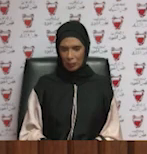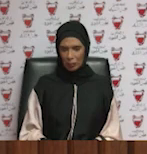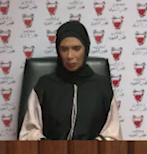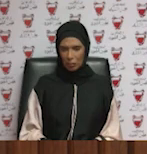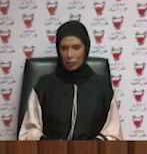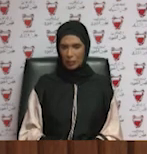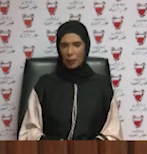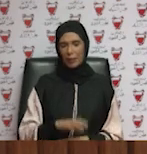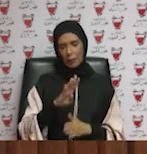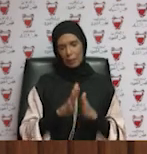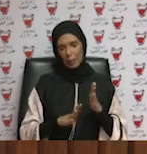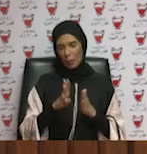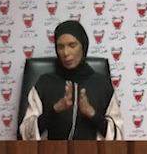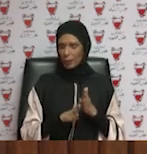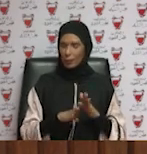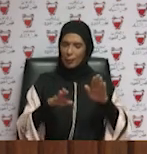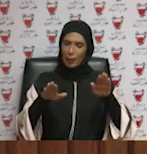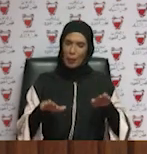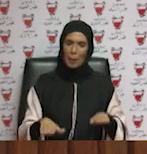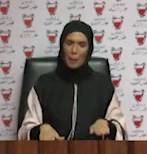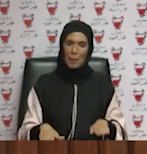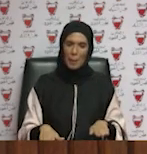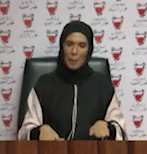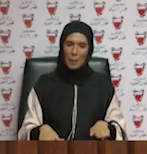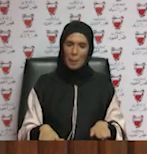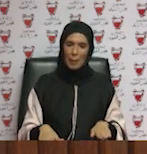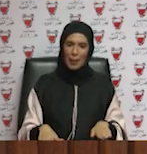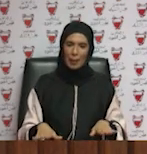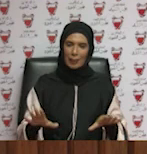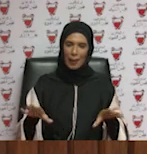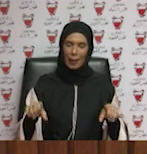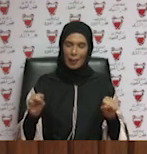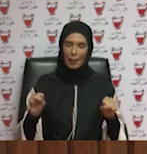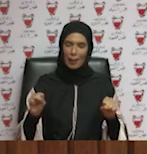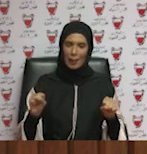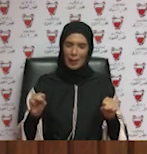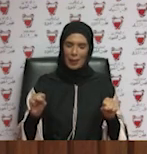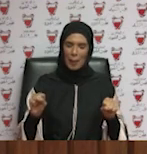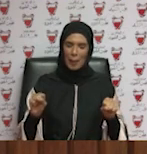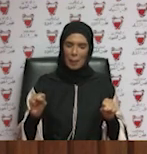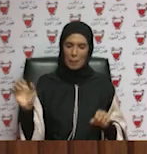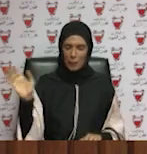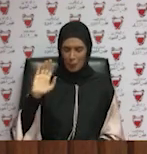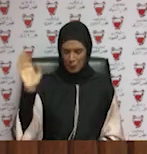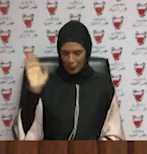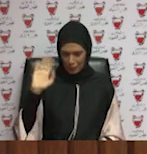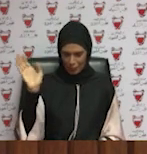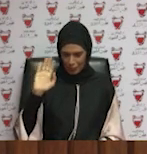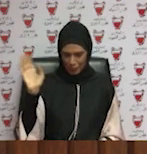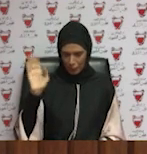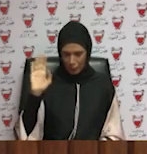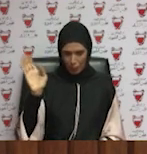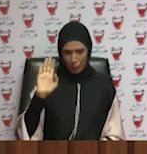فنعتبر أن جدول أعمال الجلسة قد انتهى، وإلى اللقاء إن شاء الله في